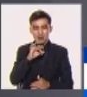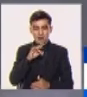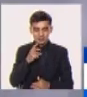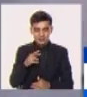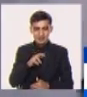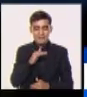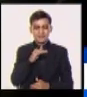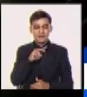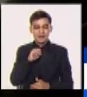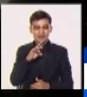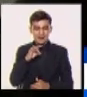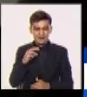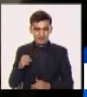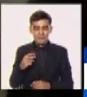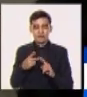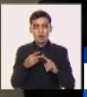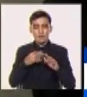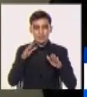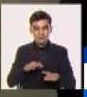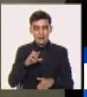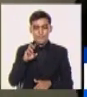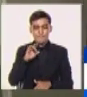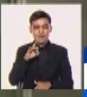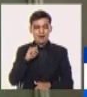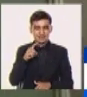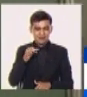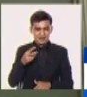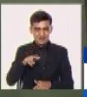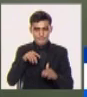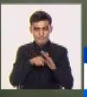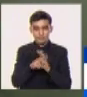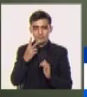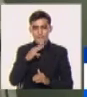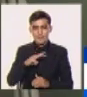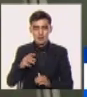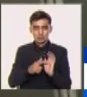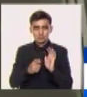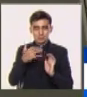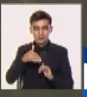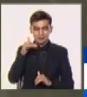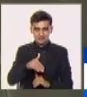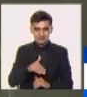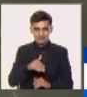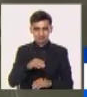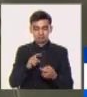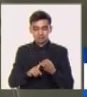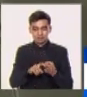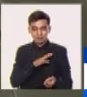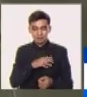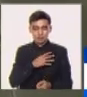Техас и Нью-Йорк. На втором месте среди стран – Бразилия. Там выявлено 2 миллиона 750 тысяч зараженных.